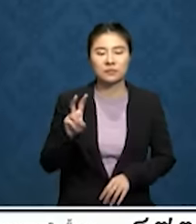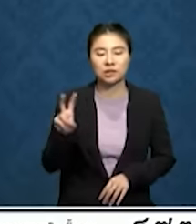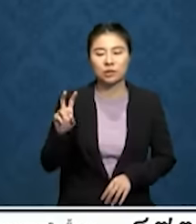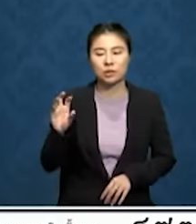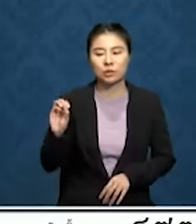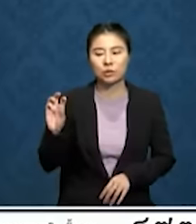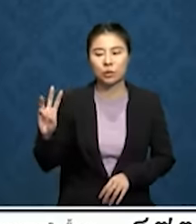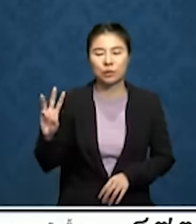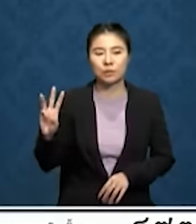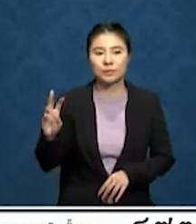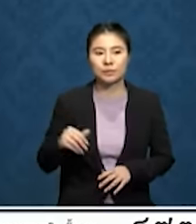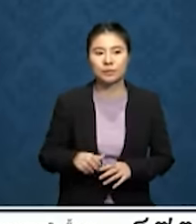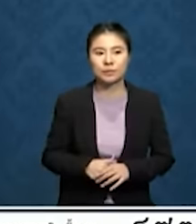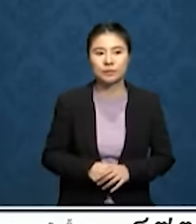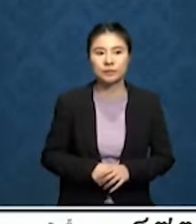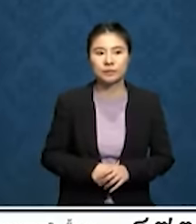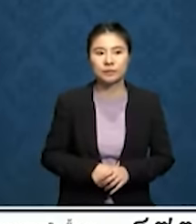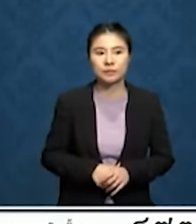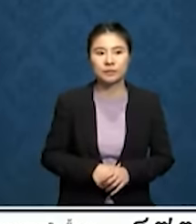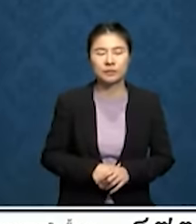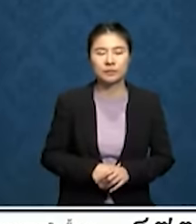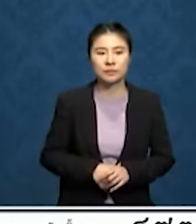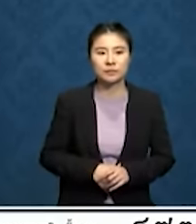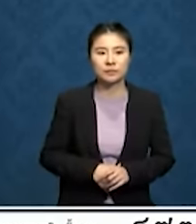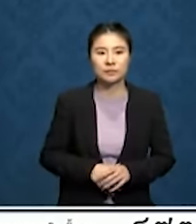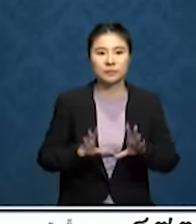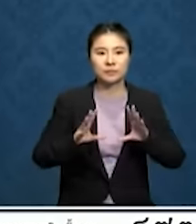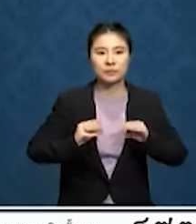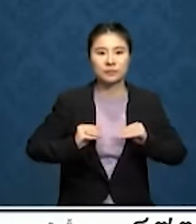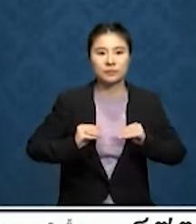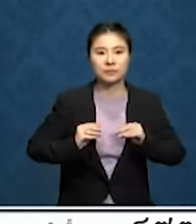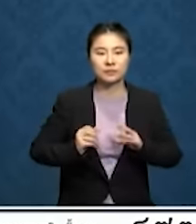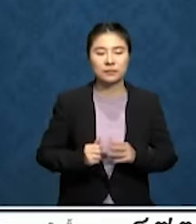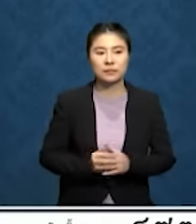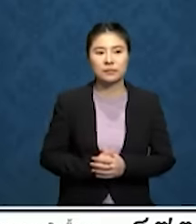206นายประดิษฐ์สังขจาย เห็นชอบครับ